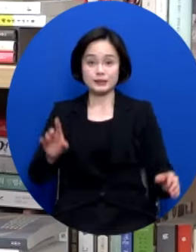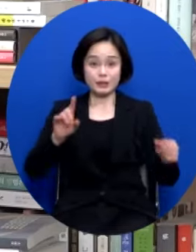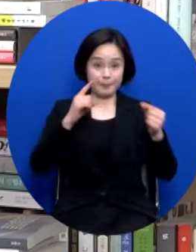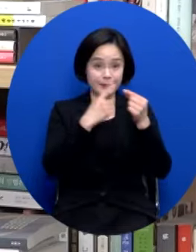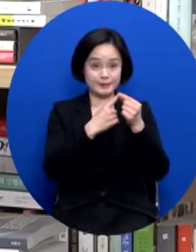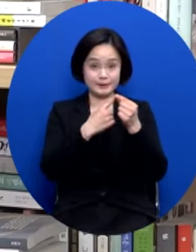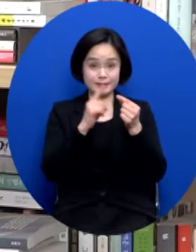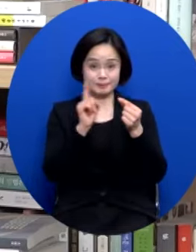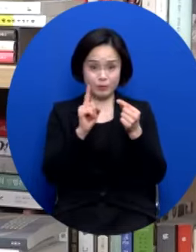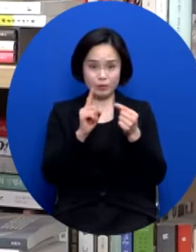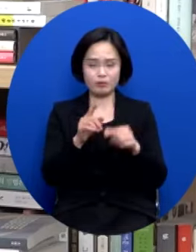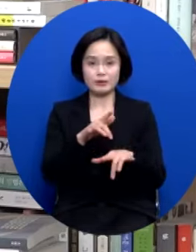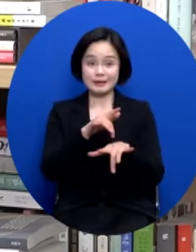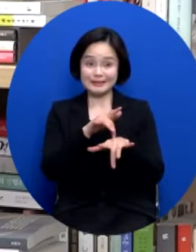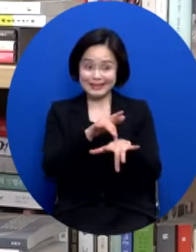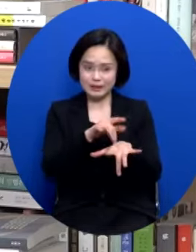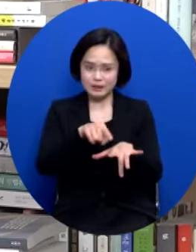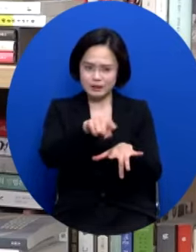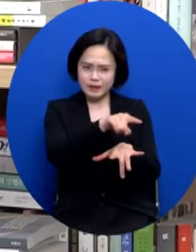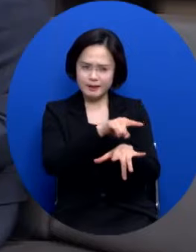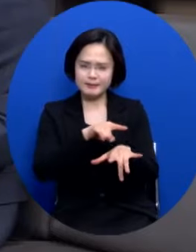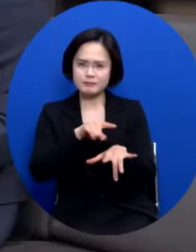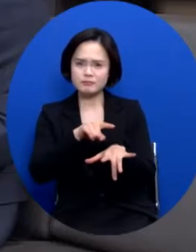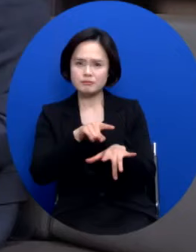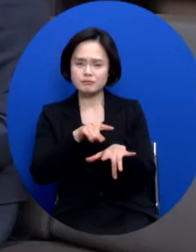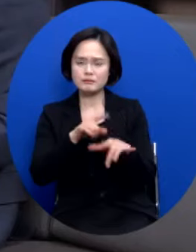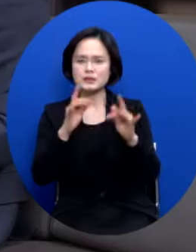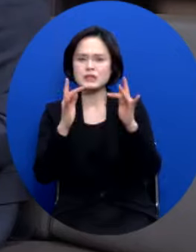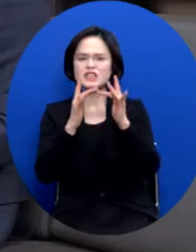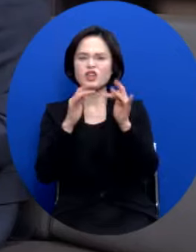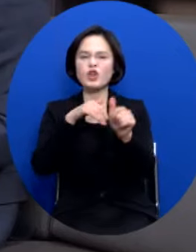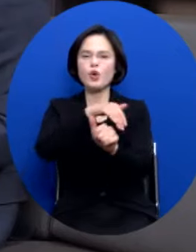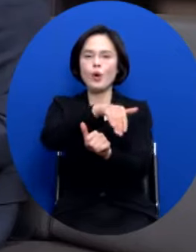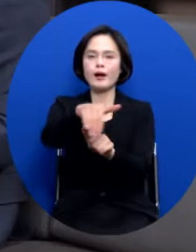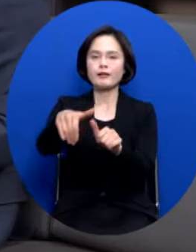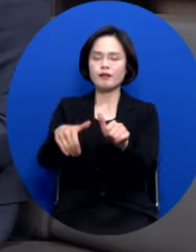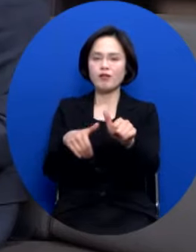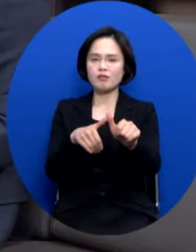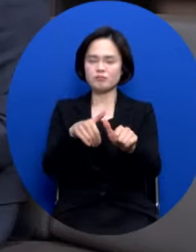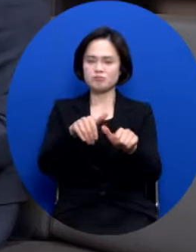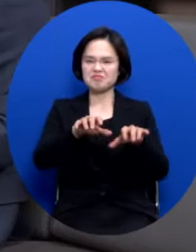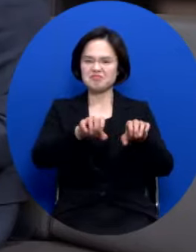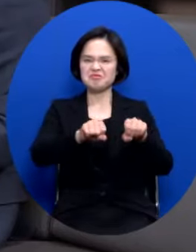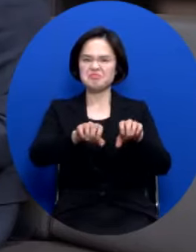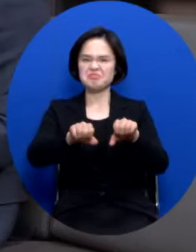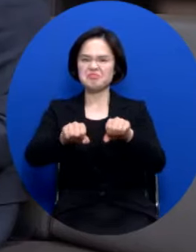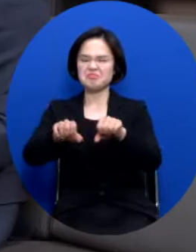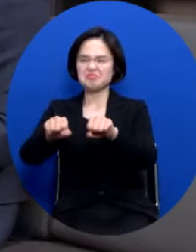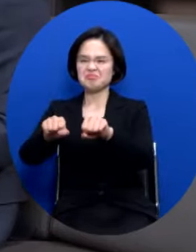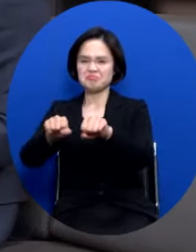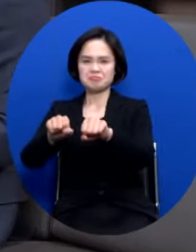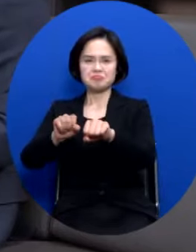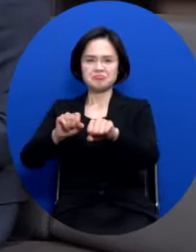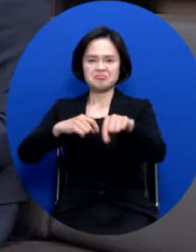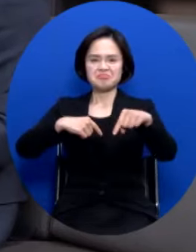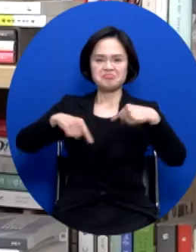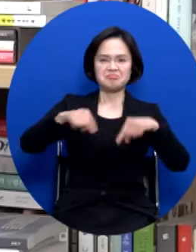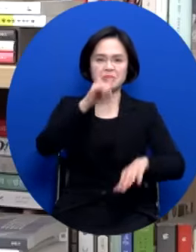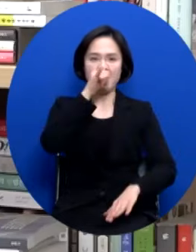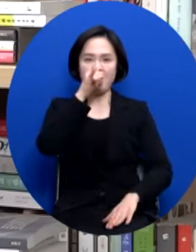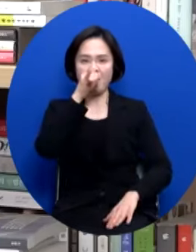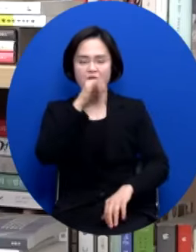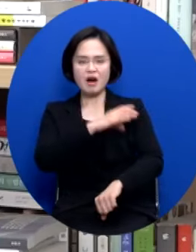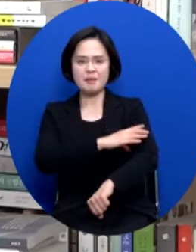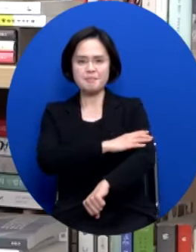빼앗긴 가상 공간을 탈환하자라는 것이었습니다. 과거에 계속해서 그 어둠의 세력들이 장악을 한